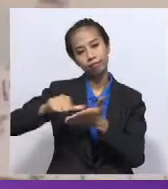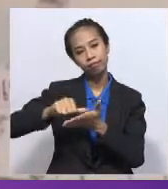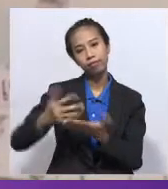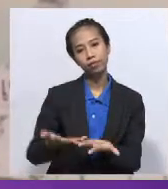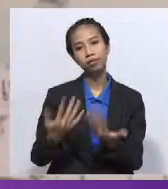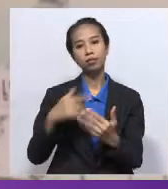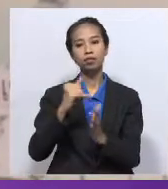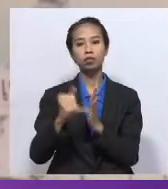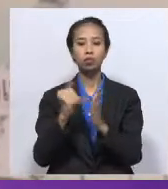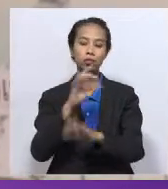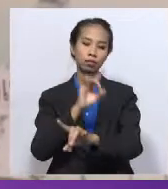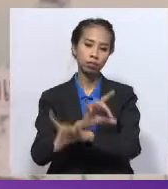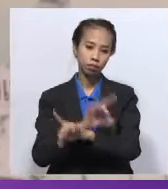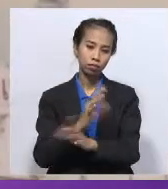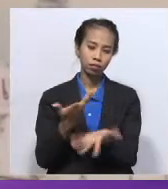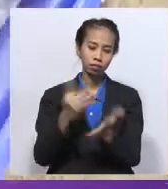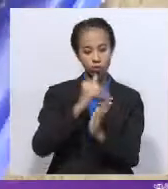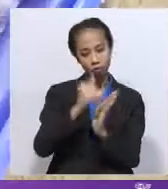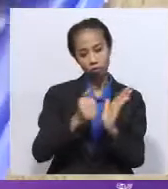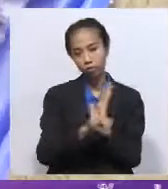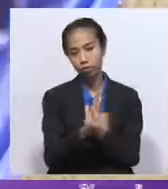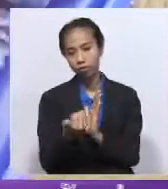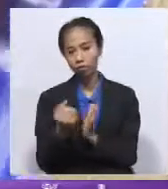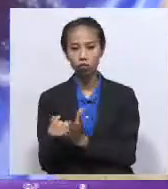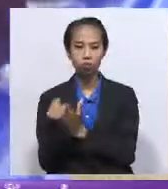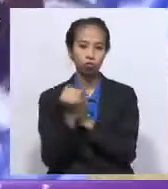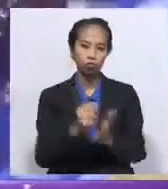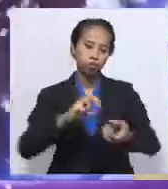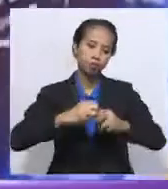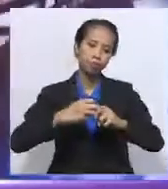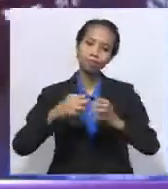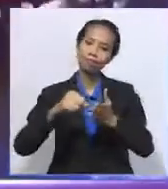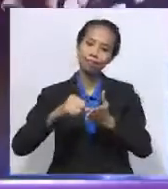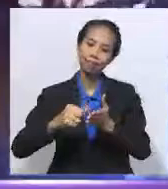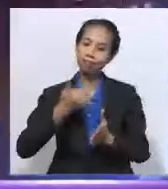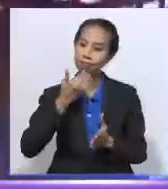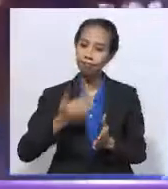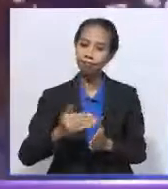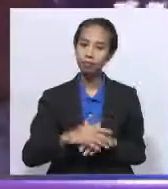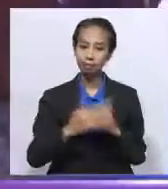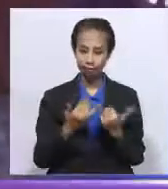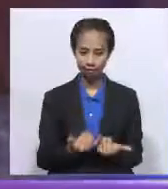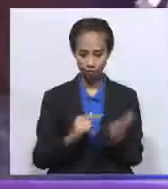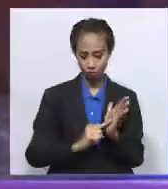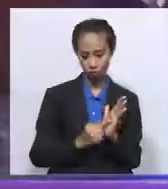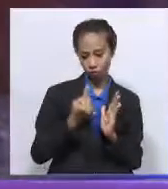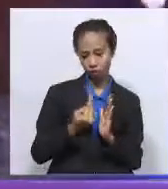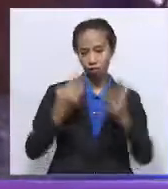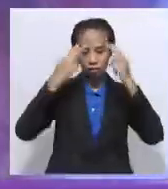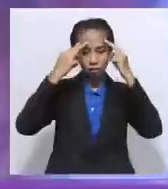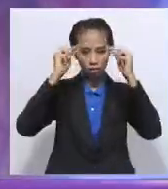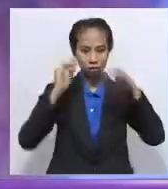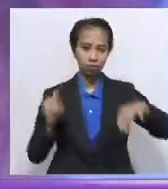ที่จังหวัดเพชรบุรีหรือว่าพื้นที่ใกล้เคียงให้เกิดความยั่งยืนส่วนอีกหนึ่งจุดค่ะซึ่งจะเป็นจุดแรกที่นายกรัฐม